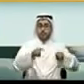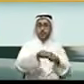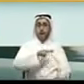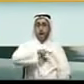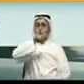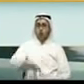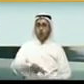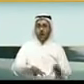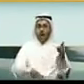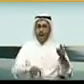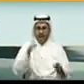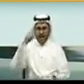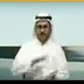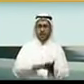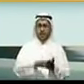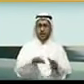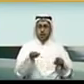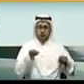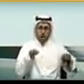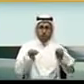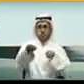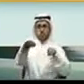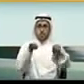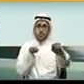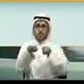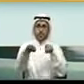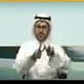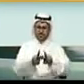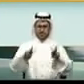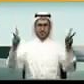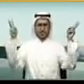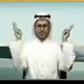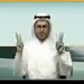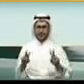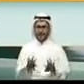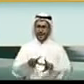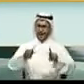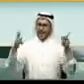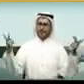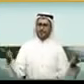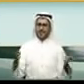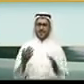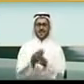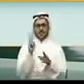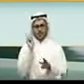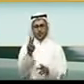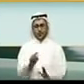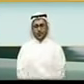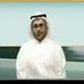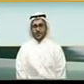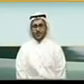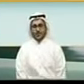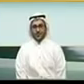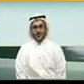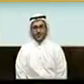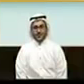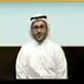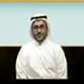مضمارين، الأول مخصص للسيارات والآخر للدراجات، إذ واجه المتسابقان تحديات مختلفة. نتابع.